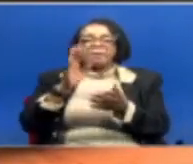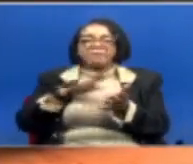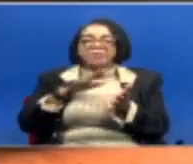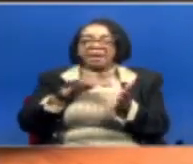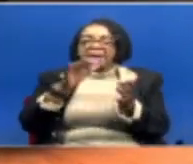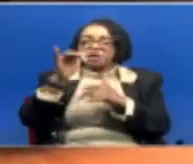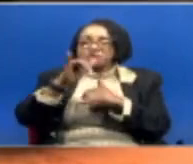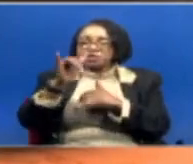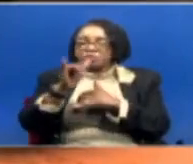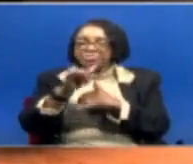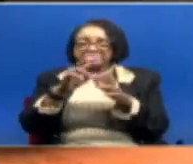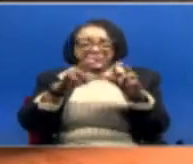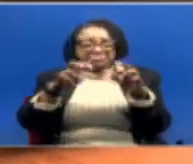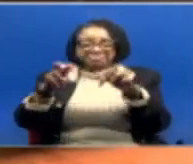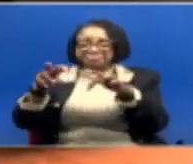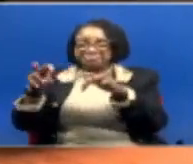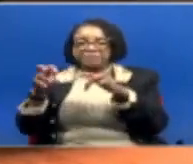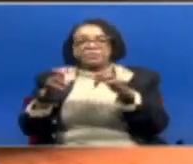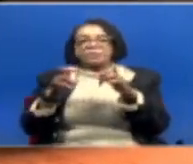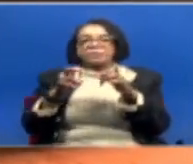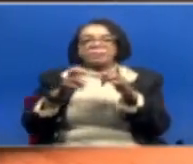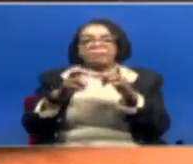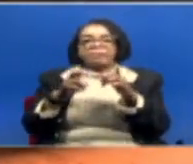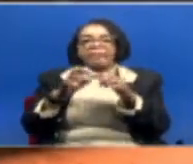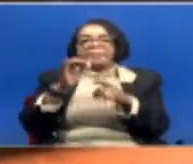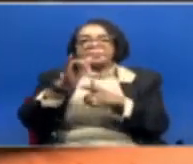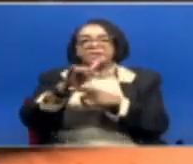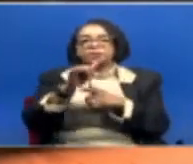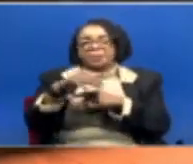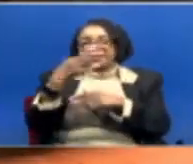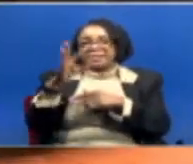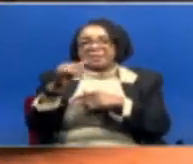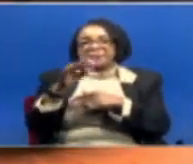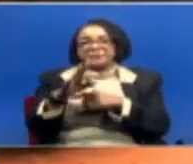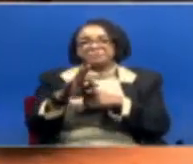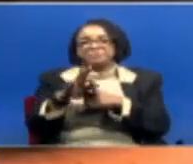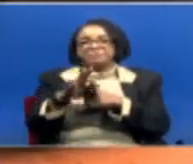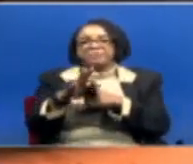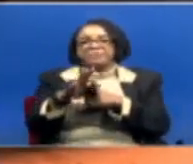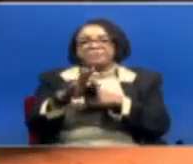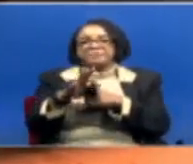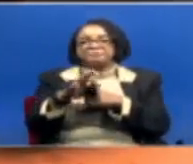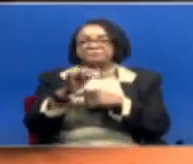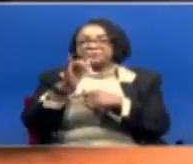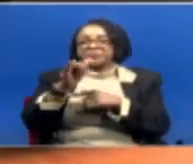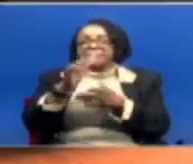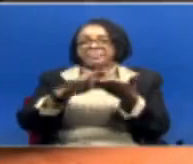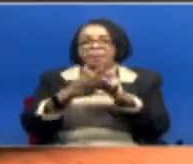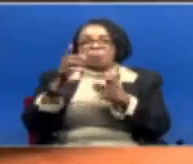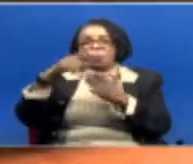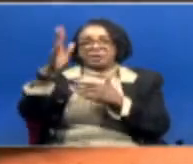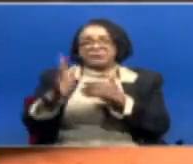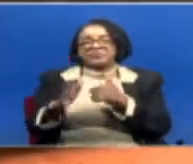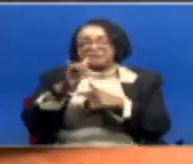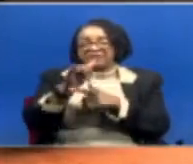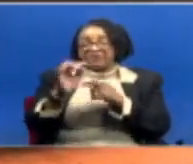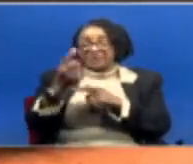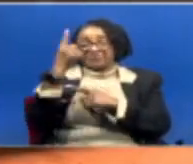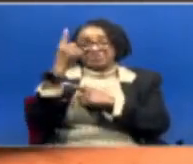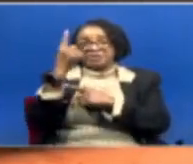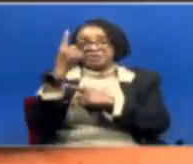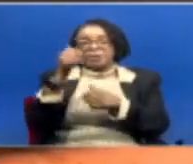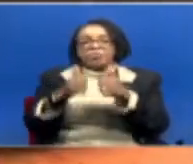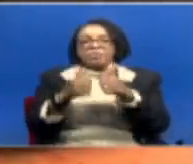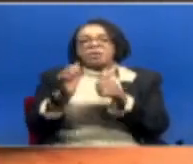kusearch how to solve a Rubik's Cube. Ilikuwa 3x3 wa masaa. Muthee aliibuka mshindi katika mchuano wa kwanza